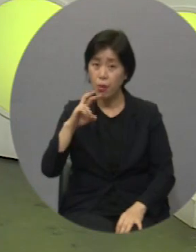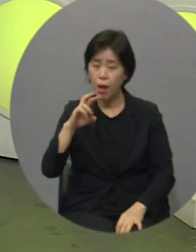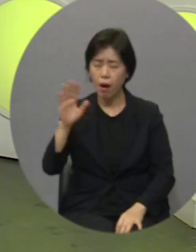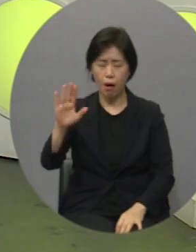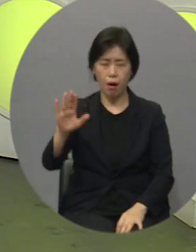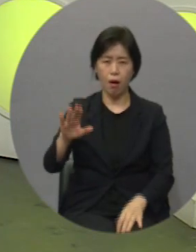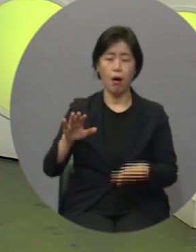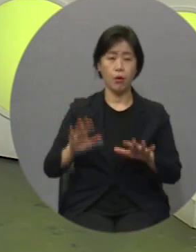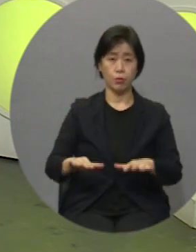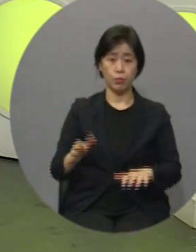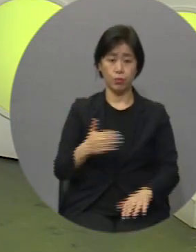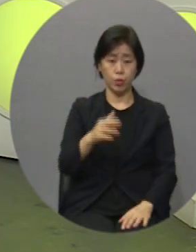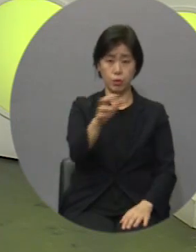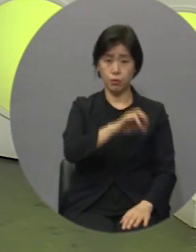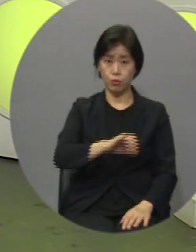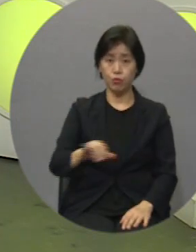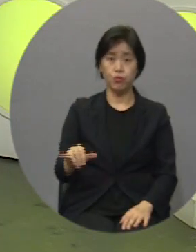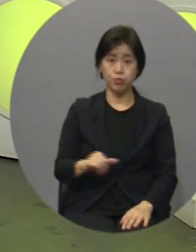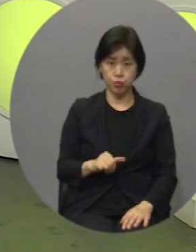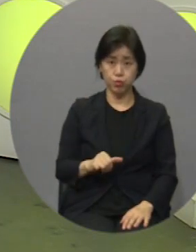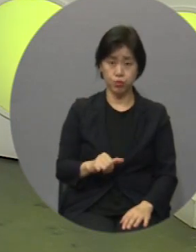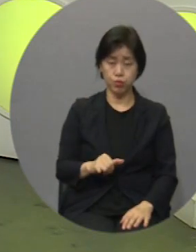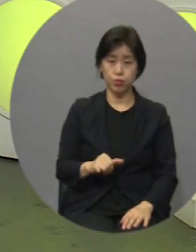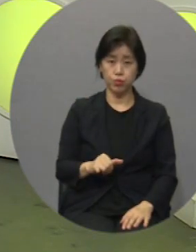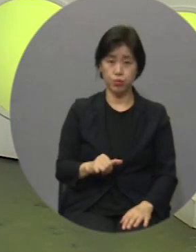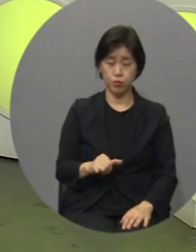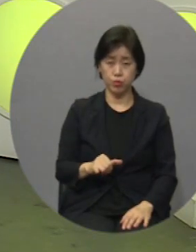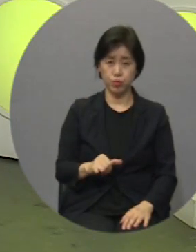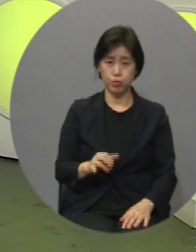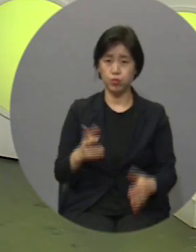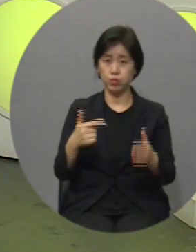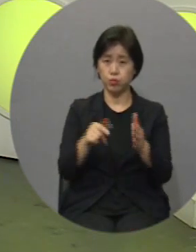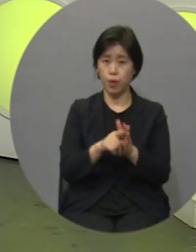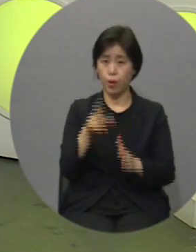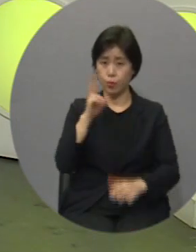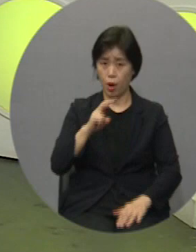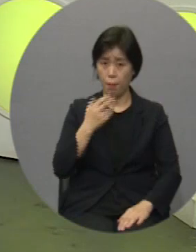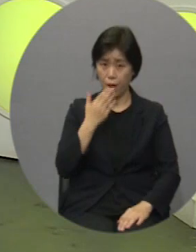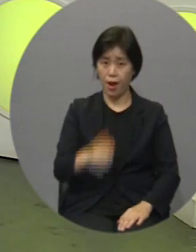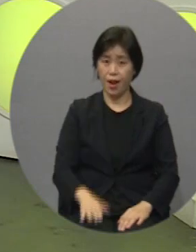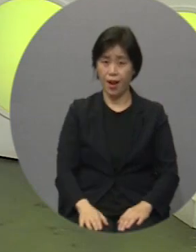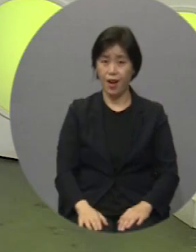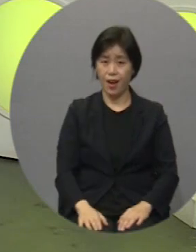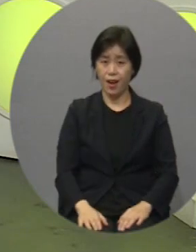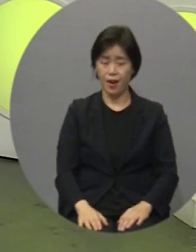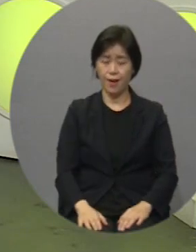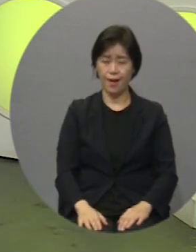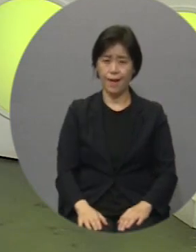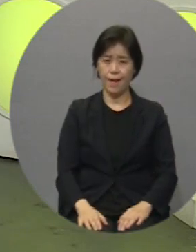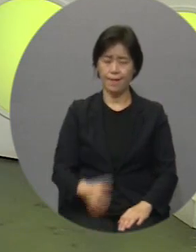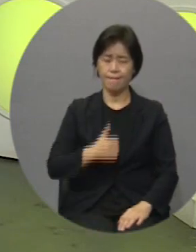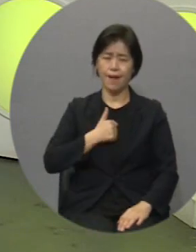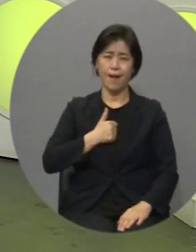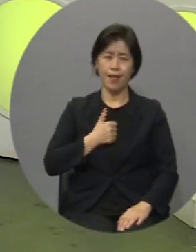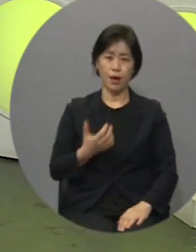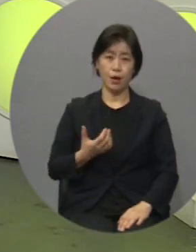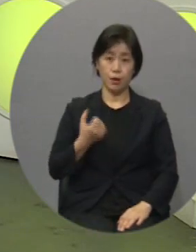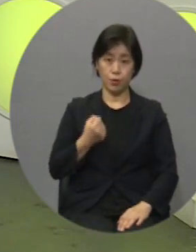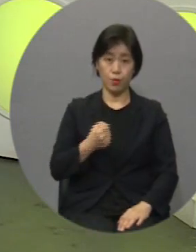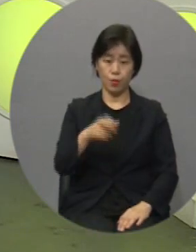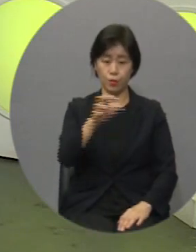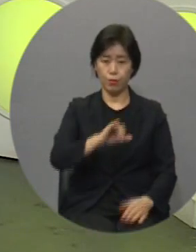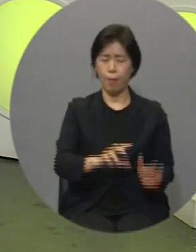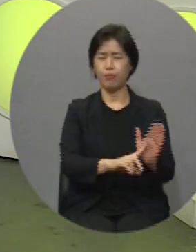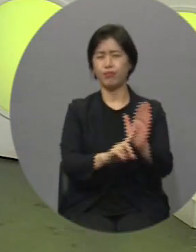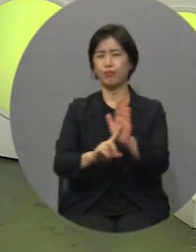전국적인 노래예요. 그리고 네. 노래가 너무 좋아요. 아, 그래요? 그래서 감사합니다. 자신감을 가지시고 네. 이 노래를 이제 전국적으로 이제 네. 퍼뜨려 우리 아니